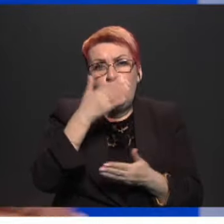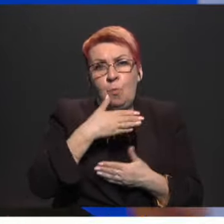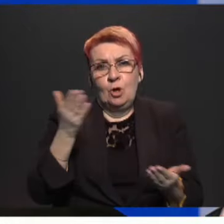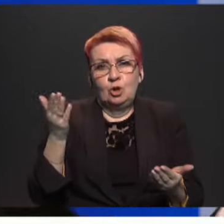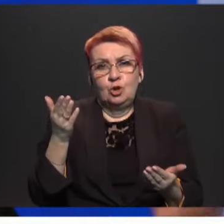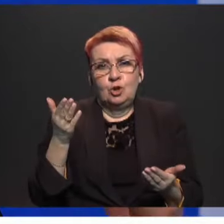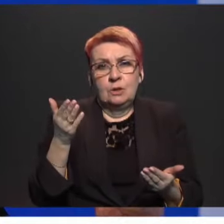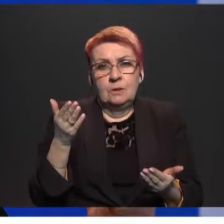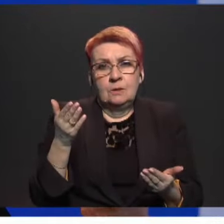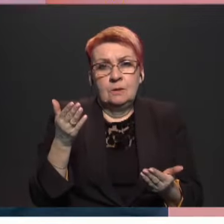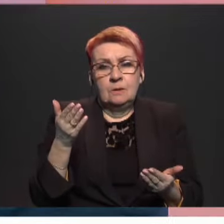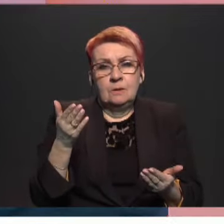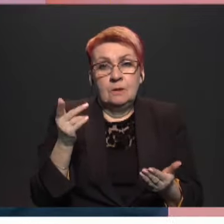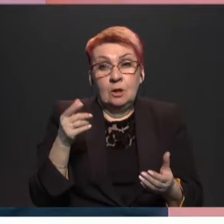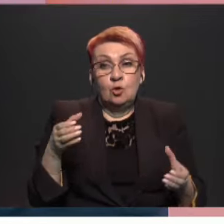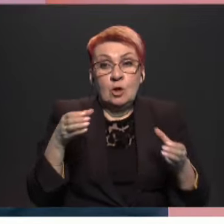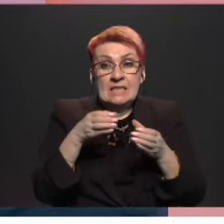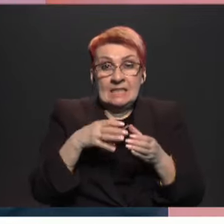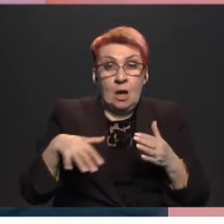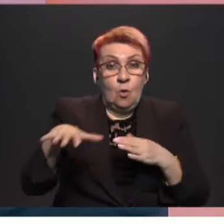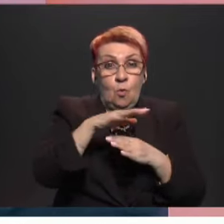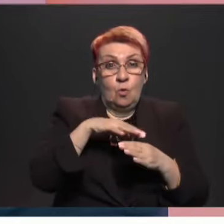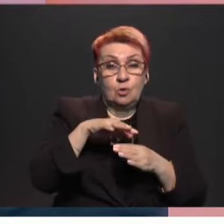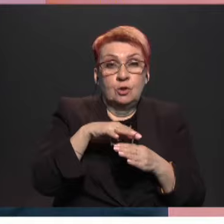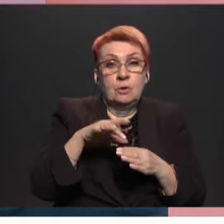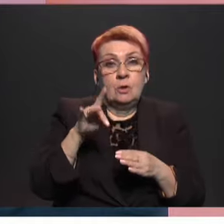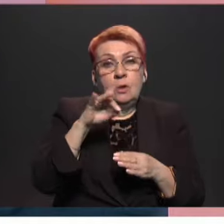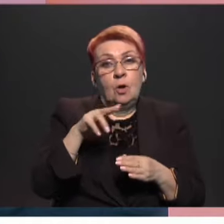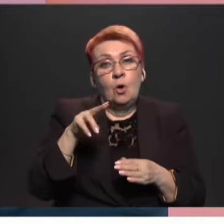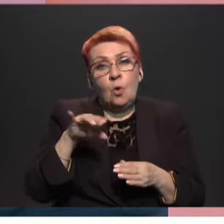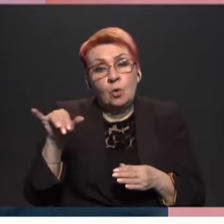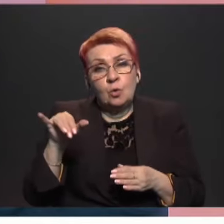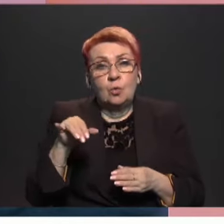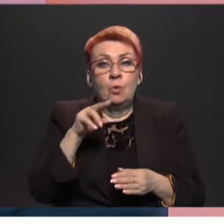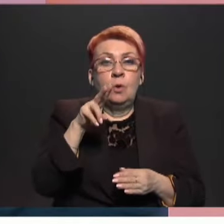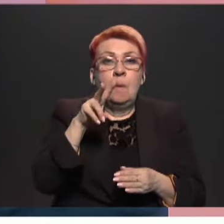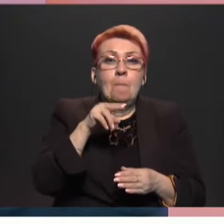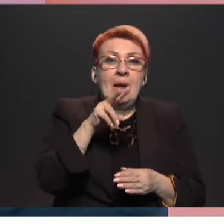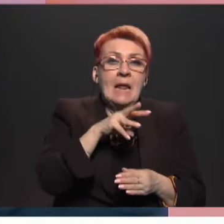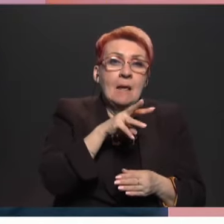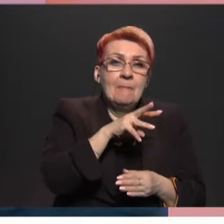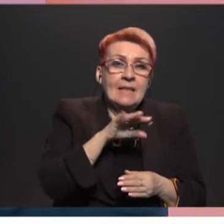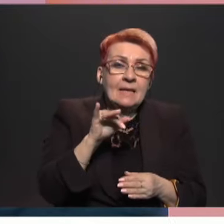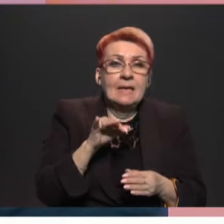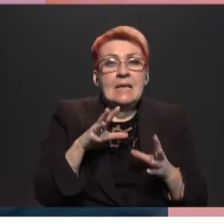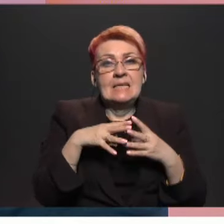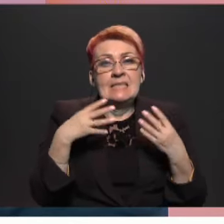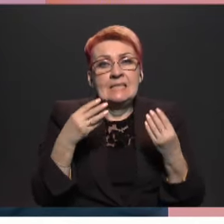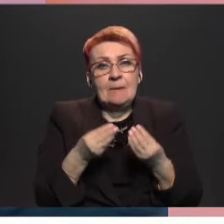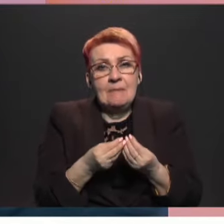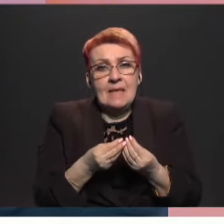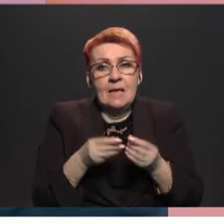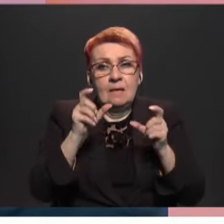вот какому-то сообществу, либо просто роду, племени, семье, либо какому-то более широкому кругу